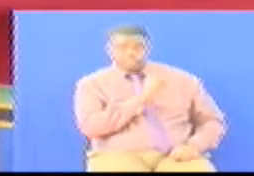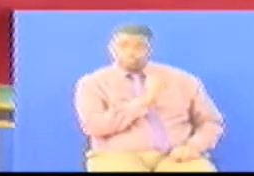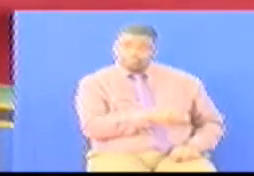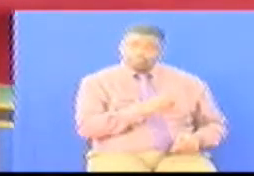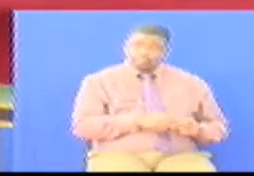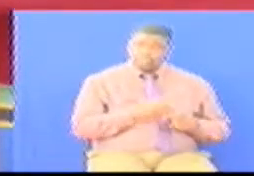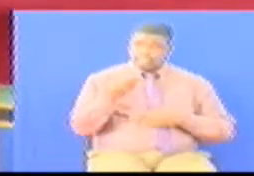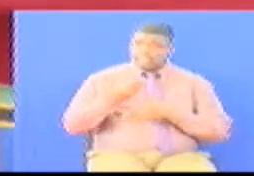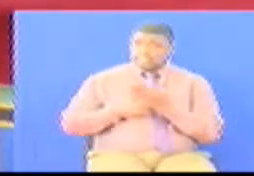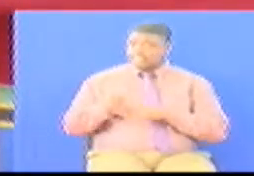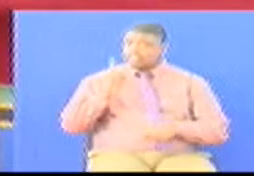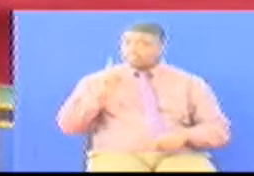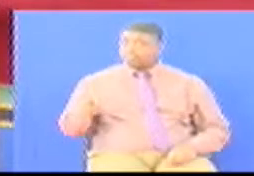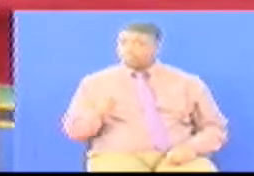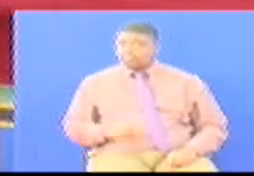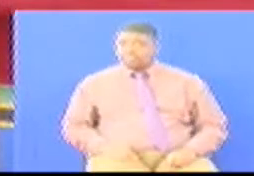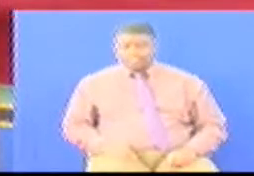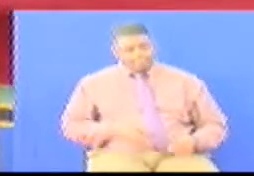ukaguzi iliyopo